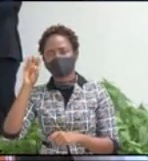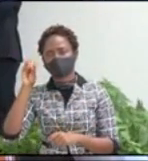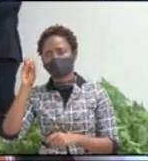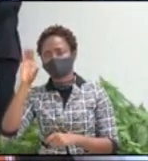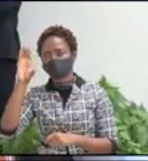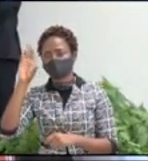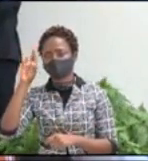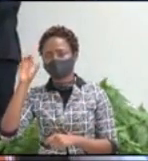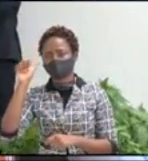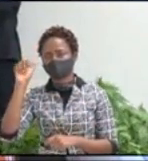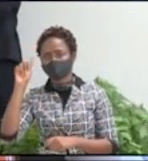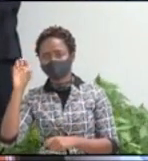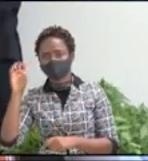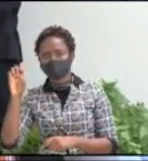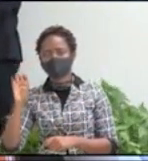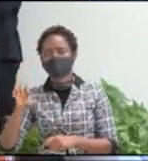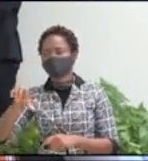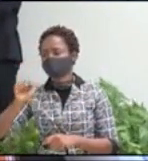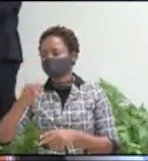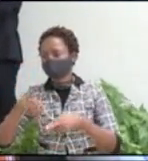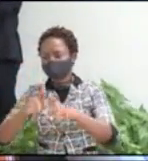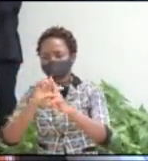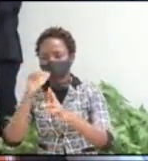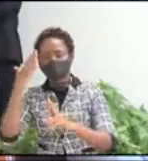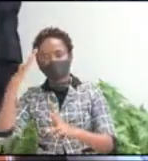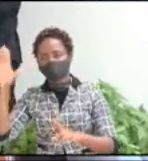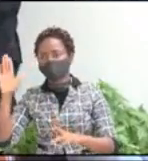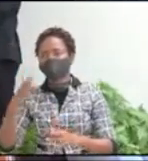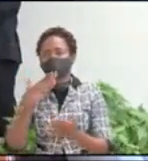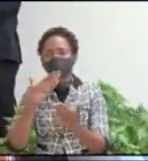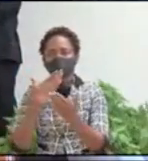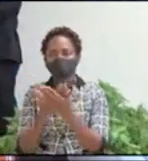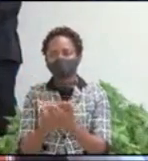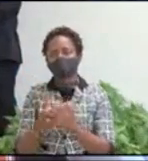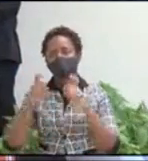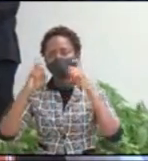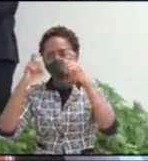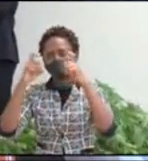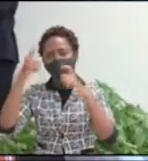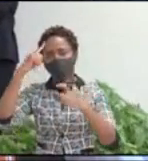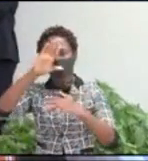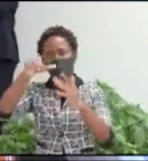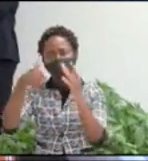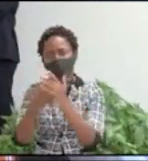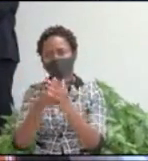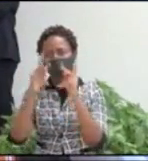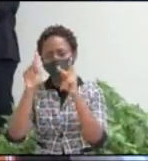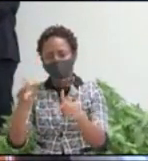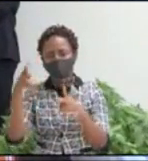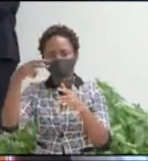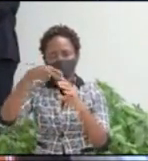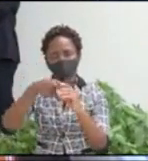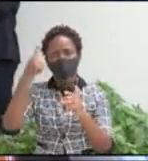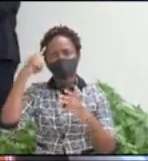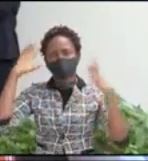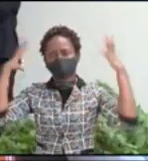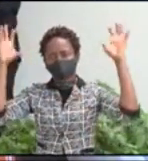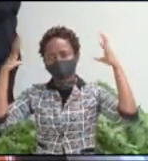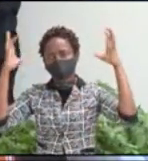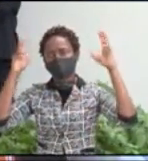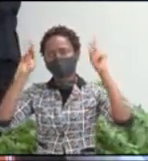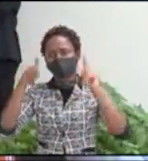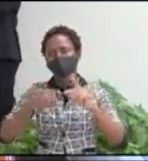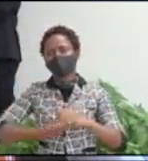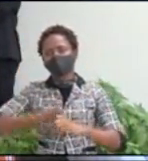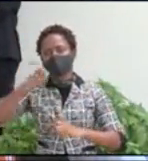gagne, que fait bouger en élection dans le pays. Pour tout le monde participer. Et puis pour nous battre bravo pour les gens qui